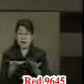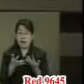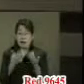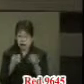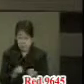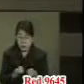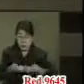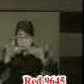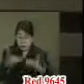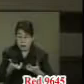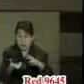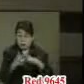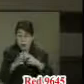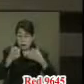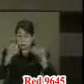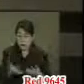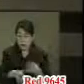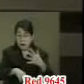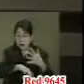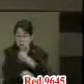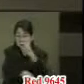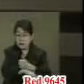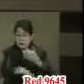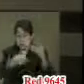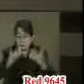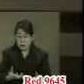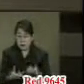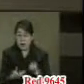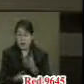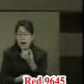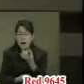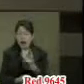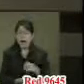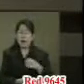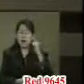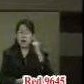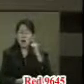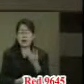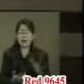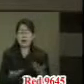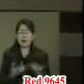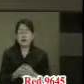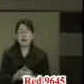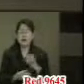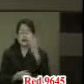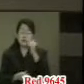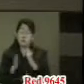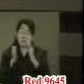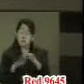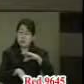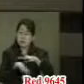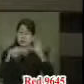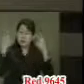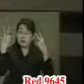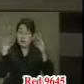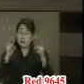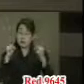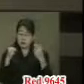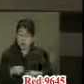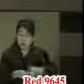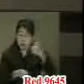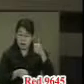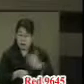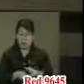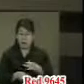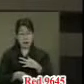ขนาดกันอย่างนั้นกันนะอะไรครับที่ทำให้คนเรานั้นรับตำแหน่งนายกรัฐมนตรีแล้วก็ได้มี